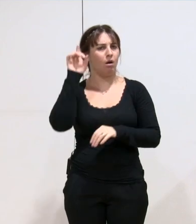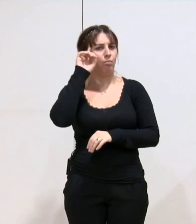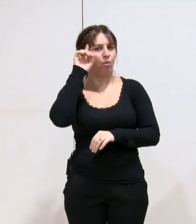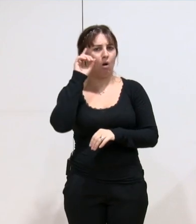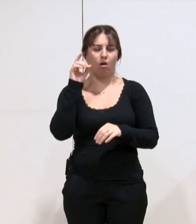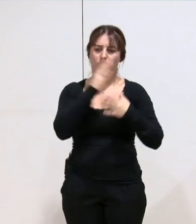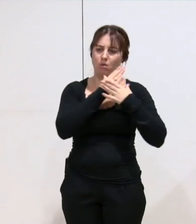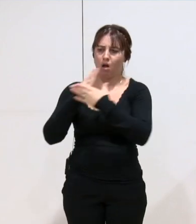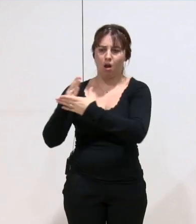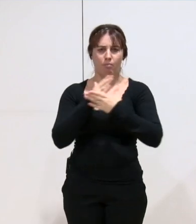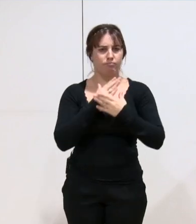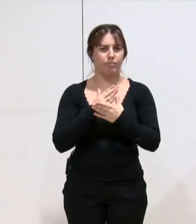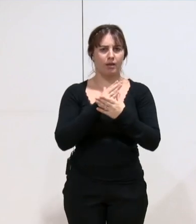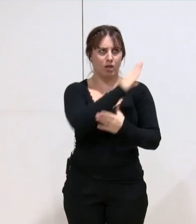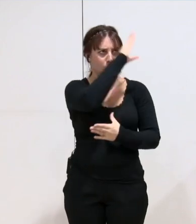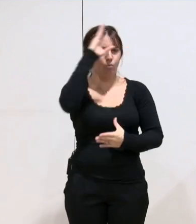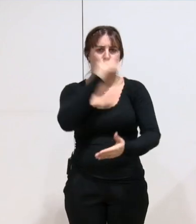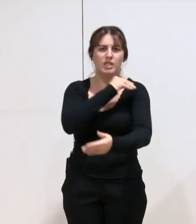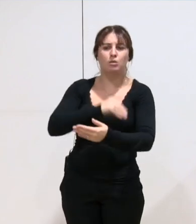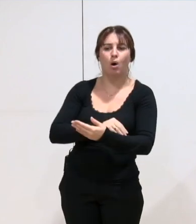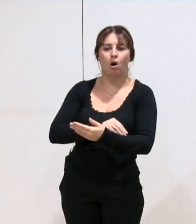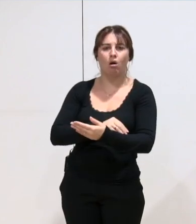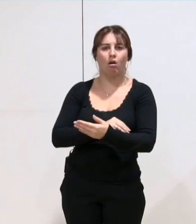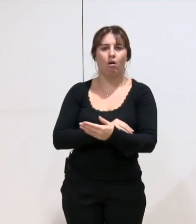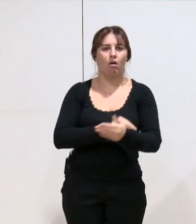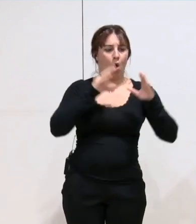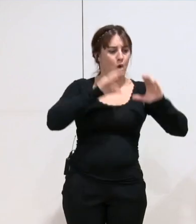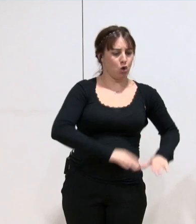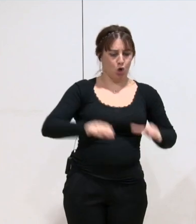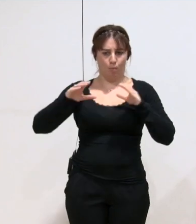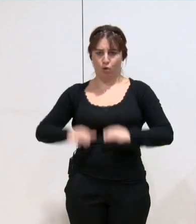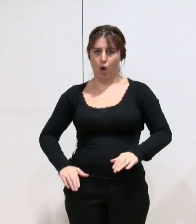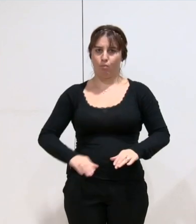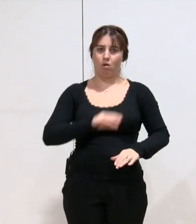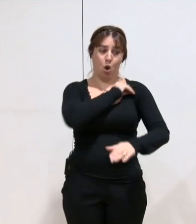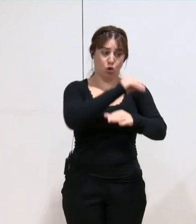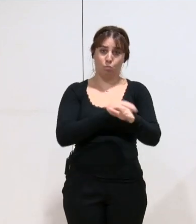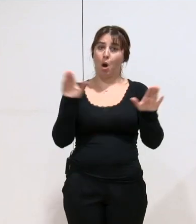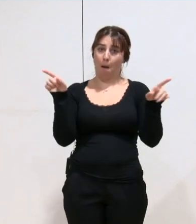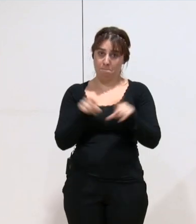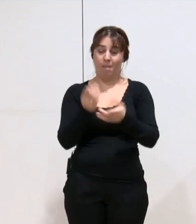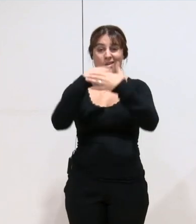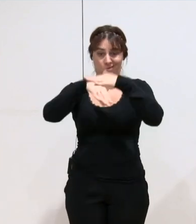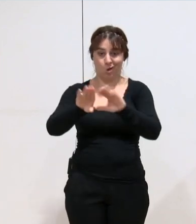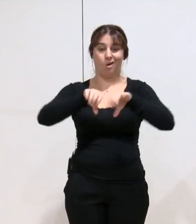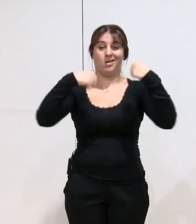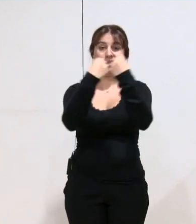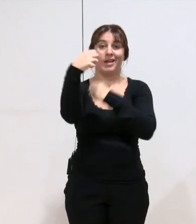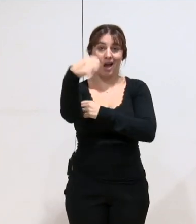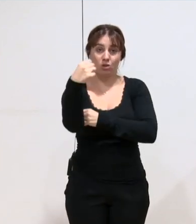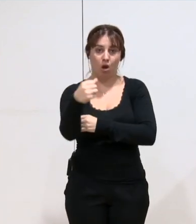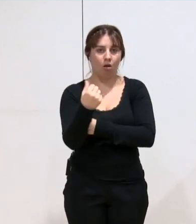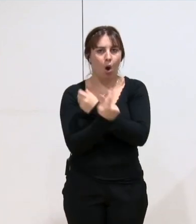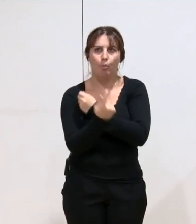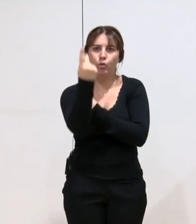cohabitation multisport ou la cohabitation de deux clubs pratiquant le même sport dans un stade est quelque chose qui se